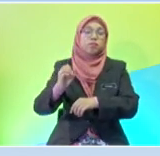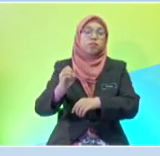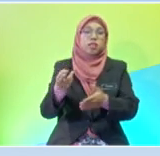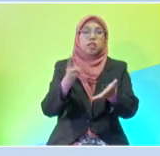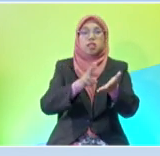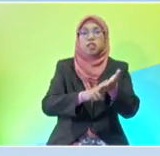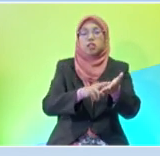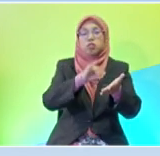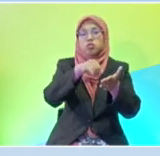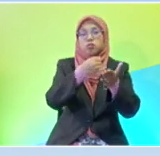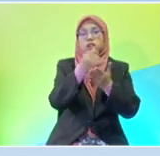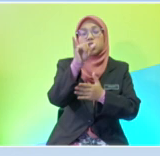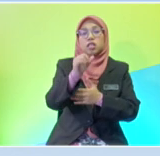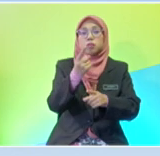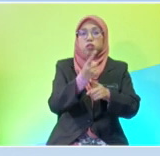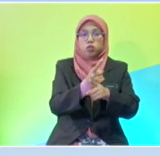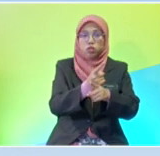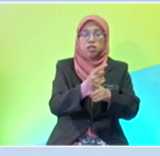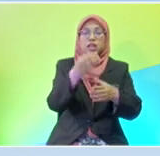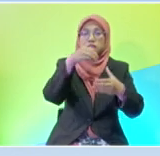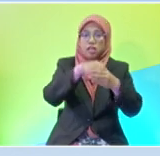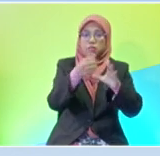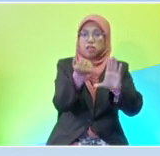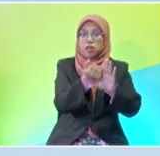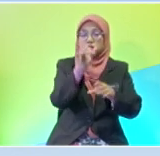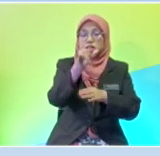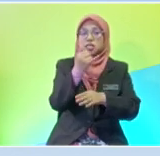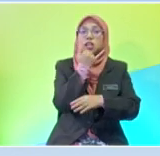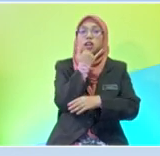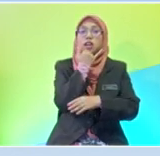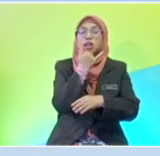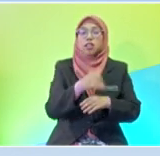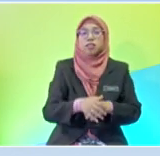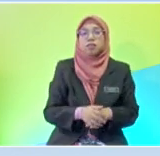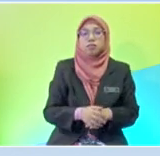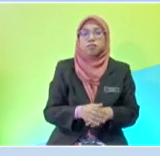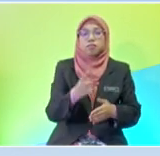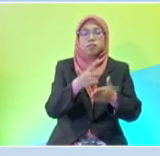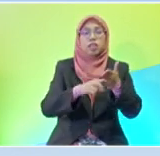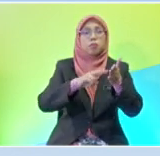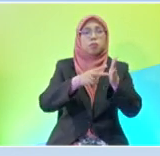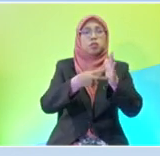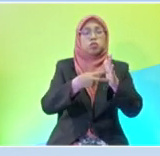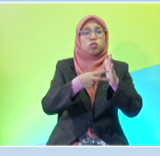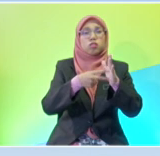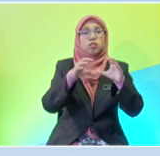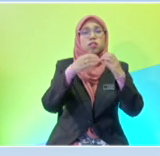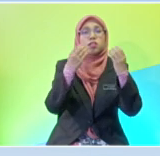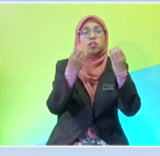icon yang salah oke di bawah penjelasan ekornya sama aku masuk pelunasan